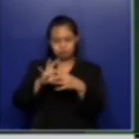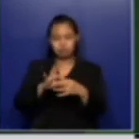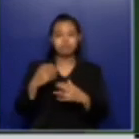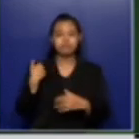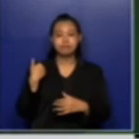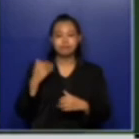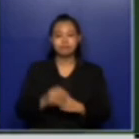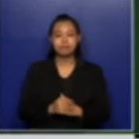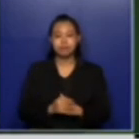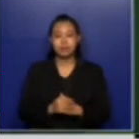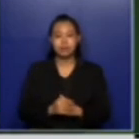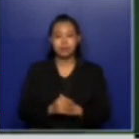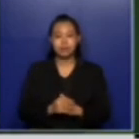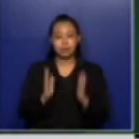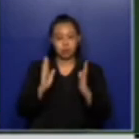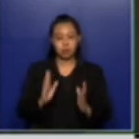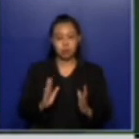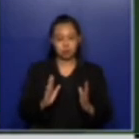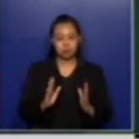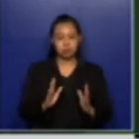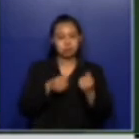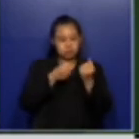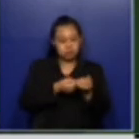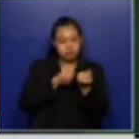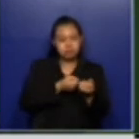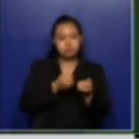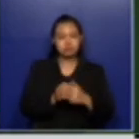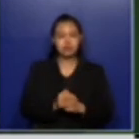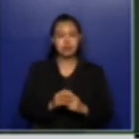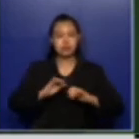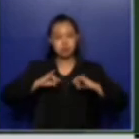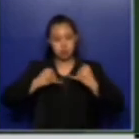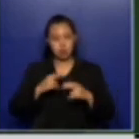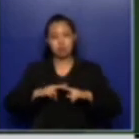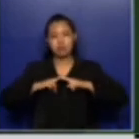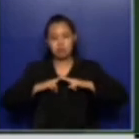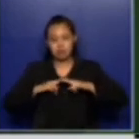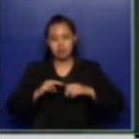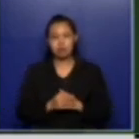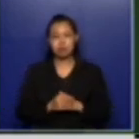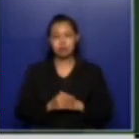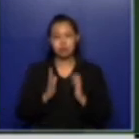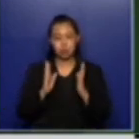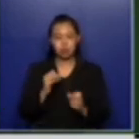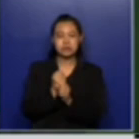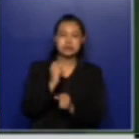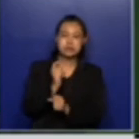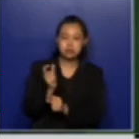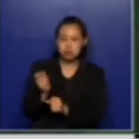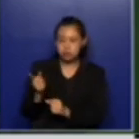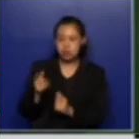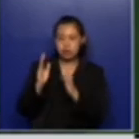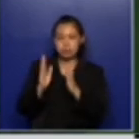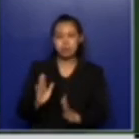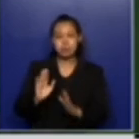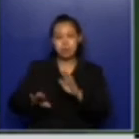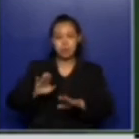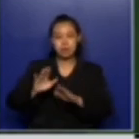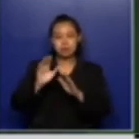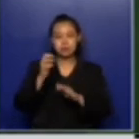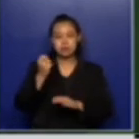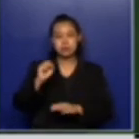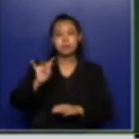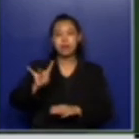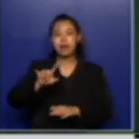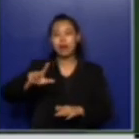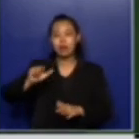ษตรกรทั้งเป็นเจ้าของโรงงานเกษตรกรทั้งเป็นเจ้าของเองแล้วก็ลูกไร่ต่างๆนี่นะครับ18ล้านคนเราเอาเงินเนี่ย